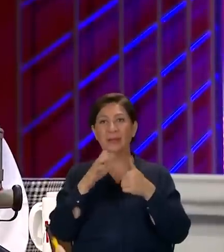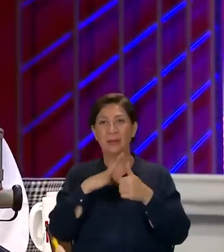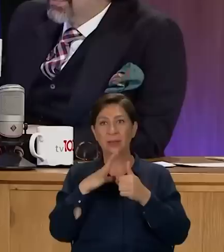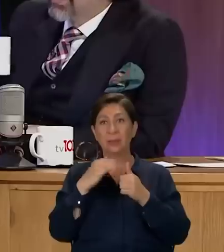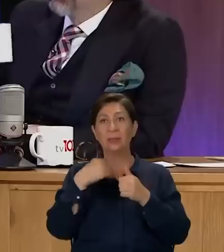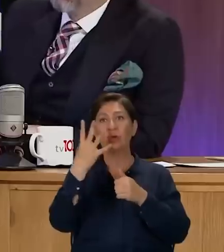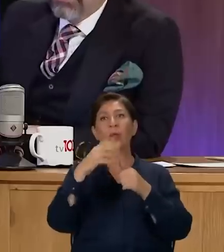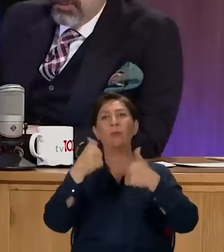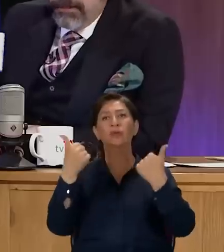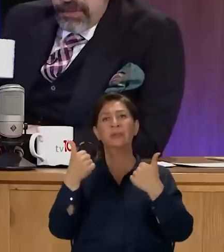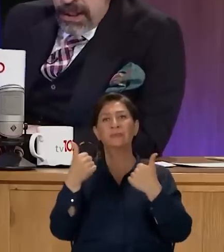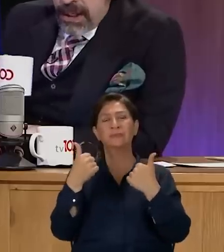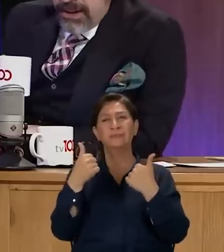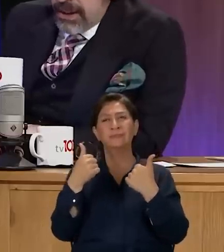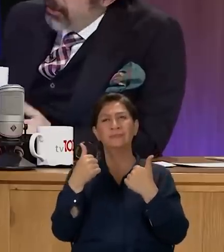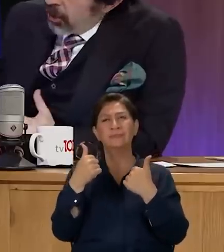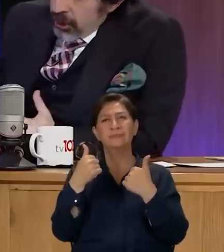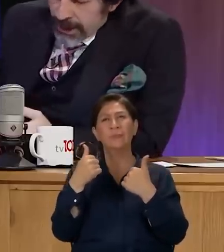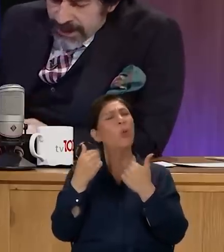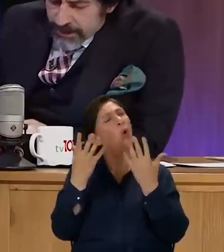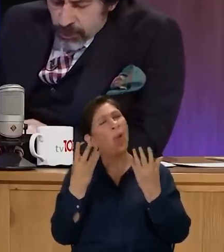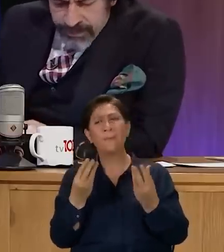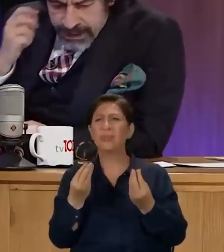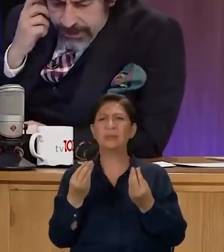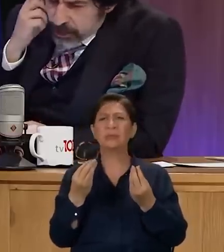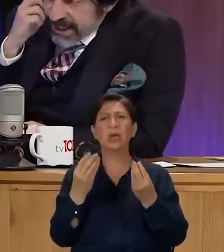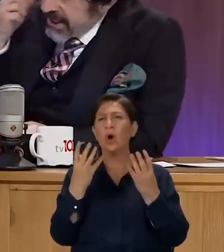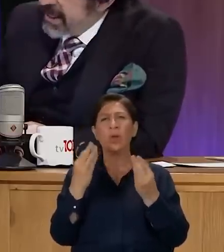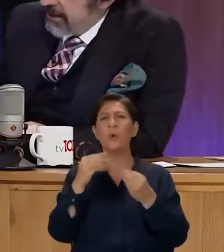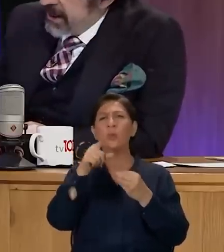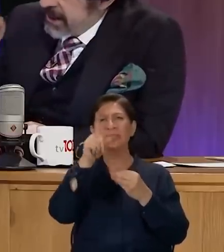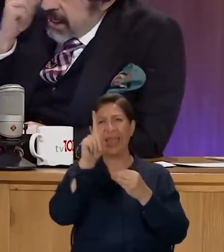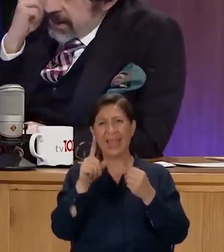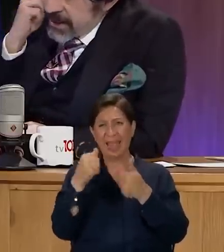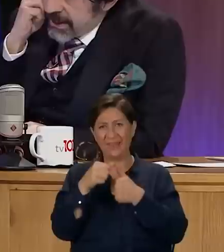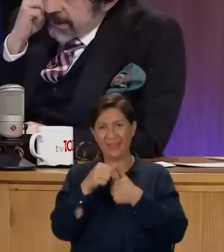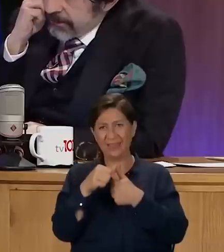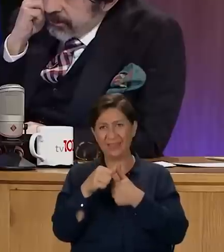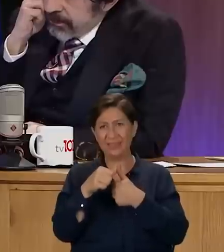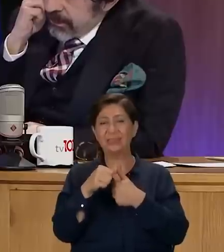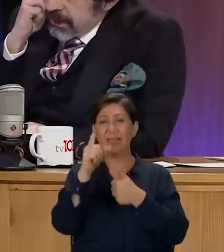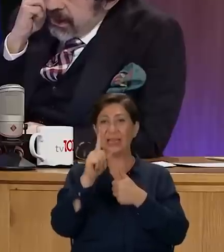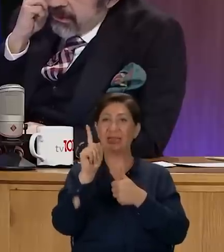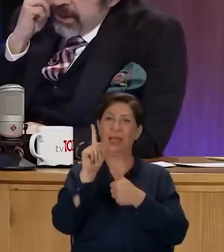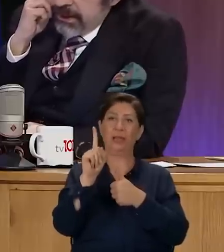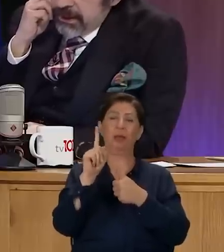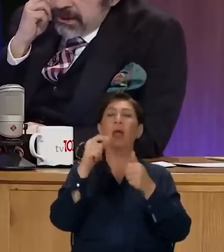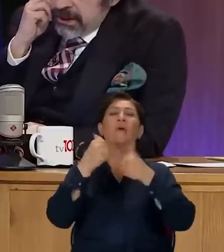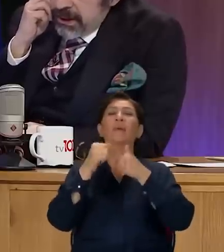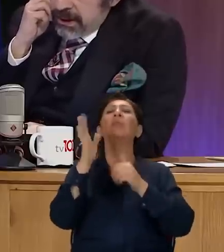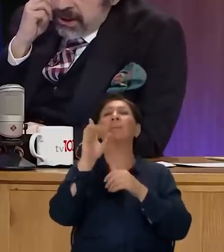kere boşandım. Yani bu evet olabilir bu ama bu senin ilk evliliğindi galiba zaten. İlk ve tek. İlk